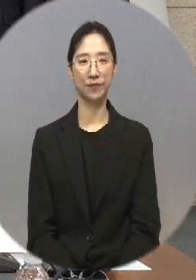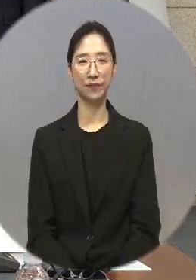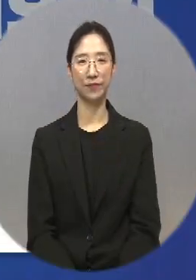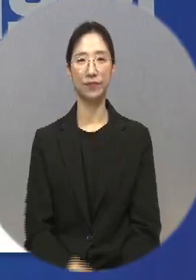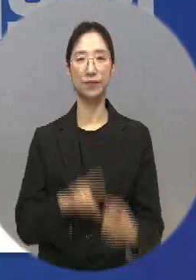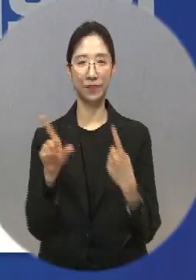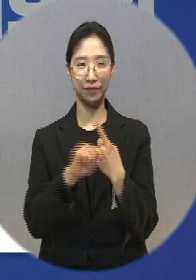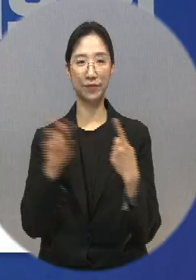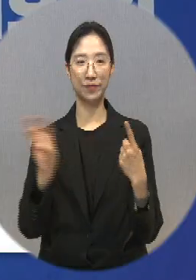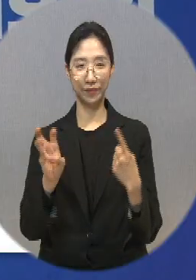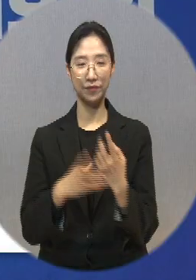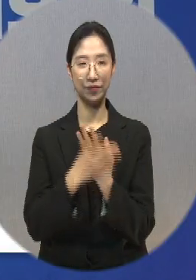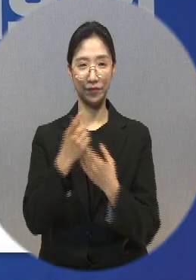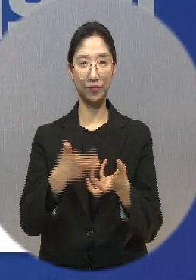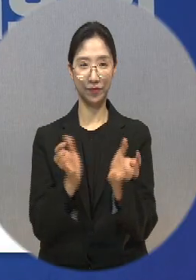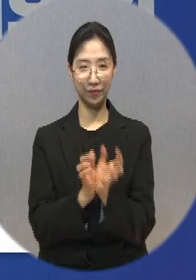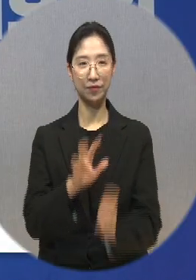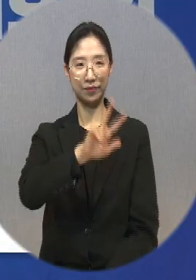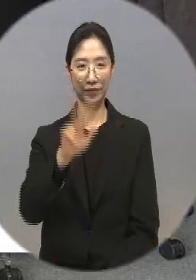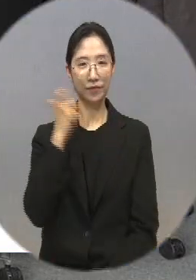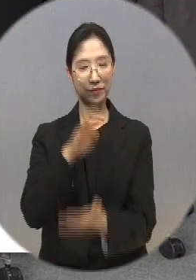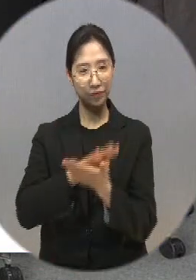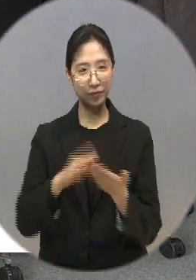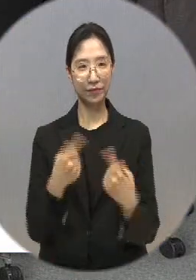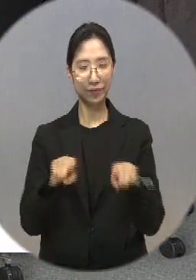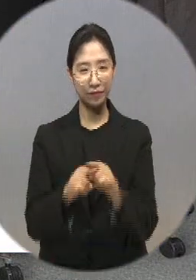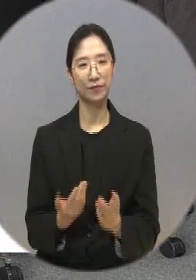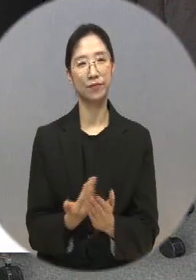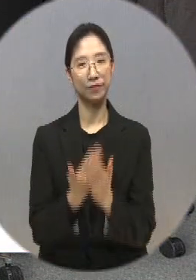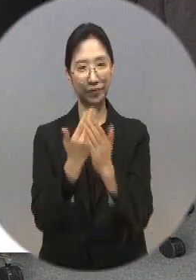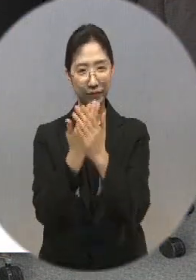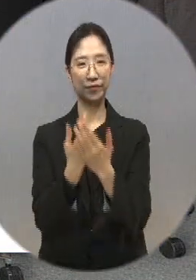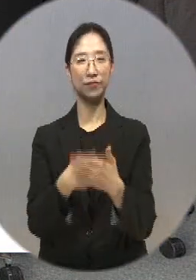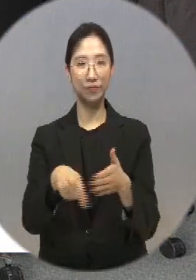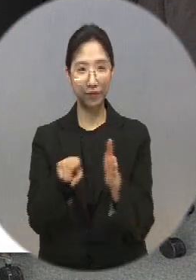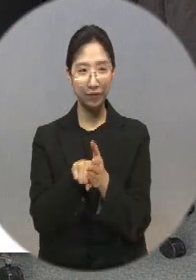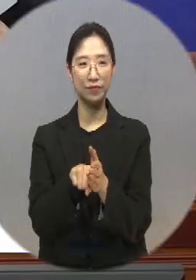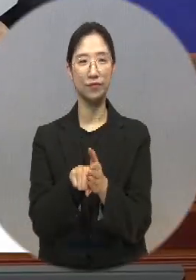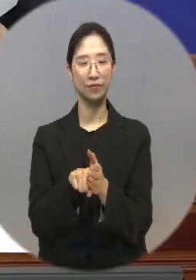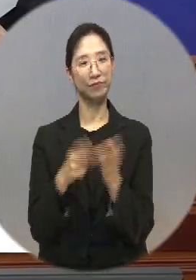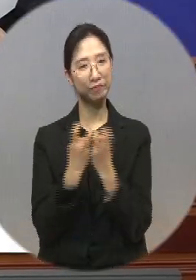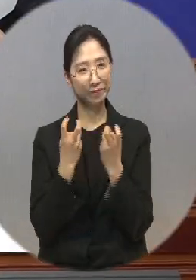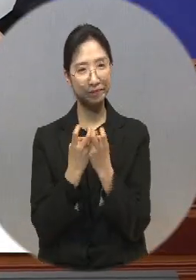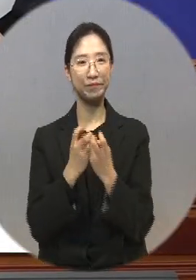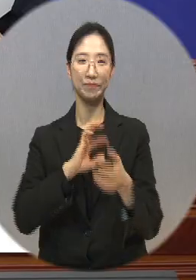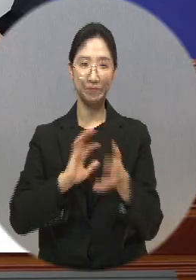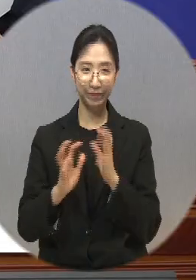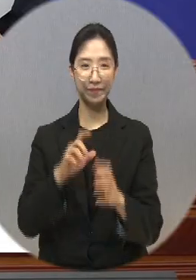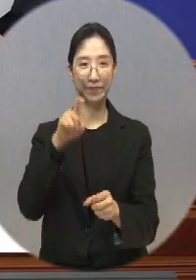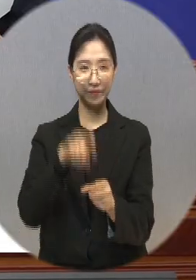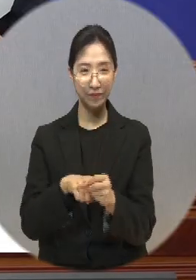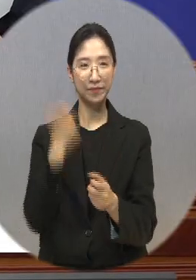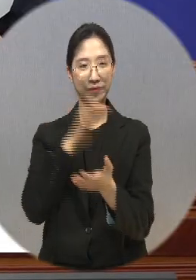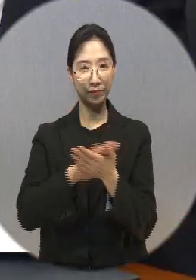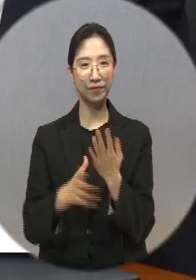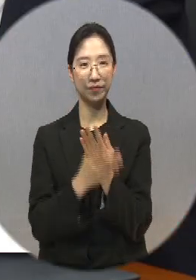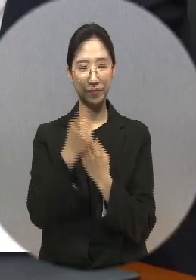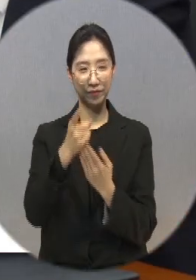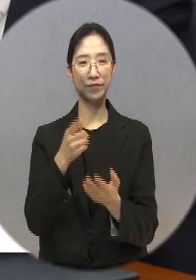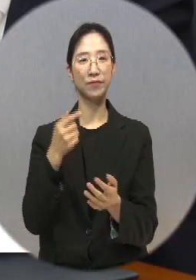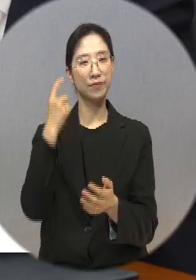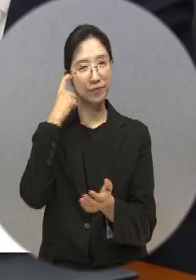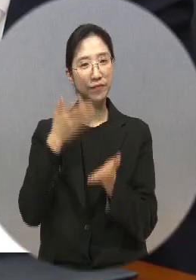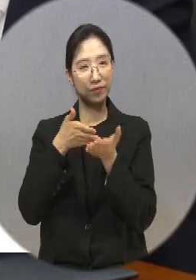지난 30일 통일부는 한반도 평화공존과 공동성장으로 나아가는 전략을 모색하기 위해